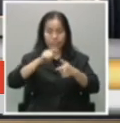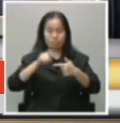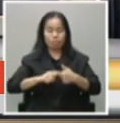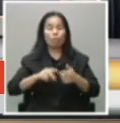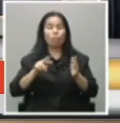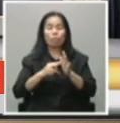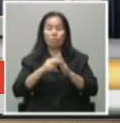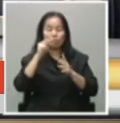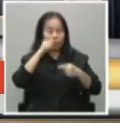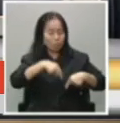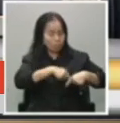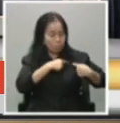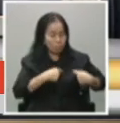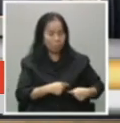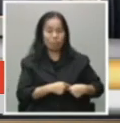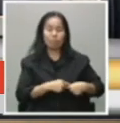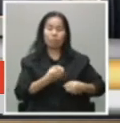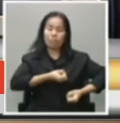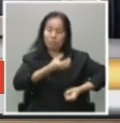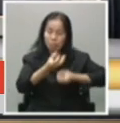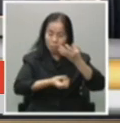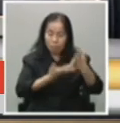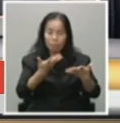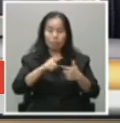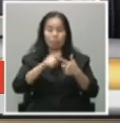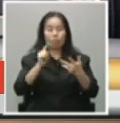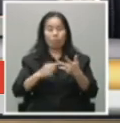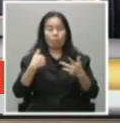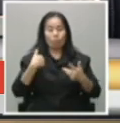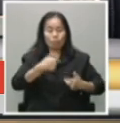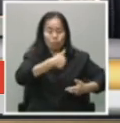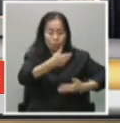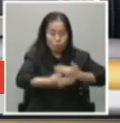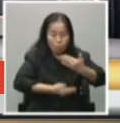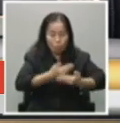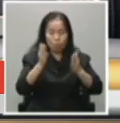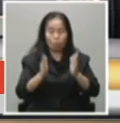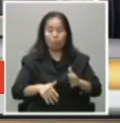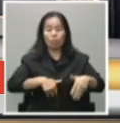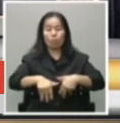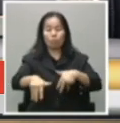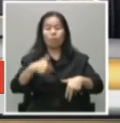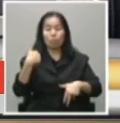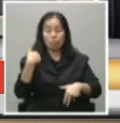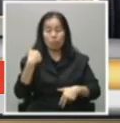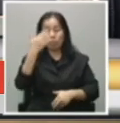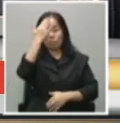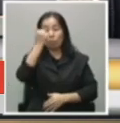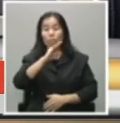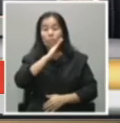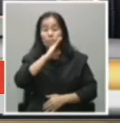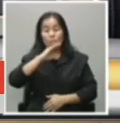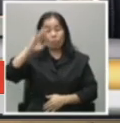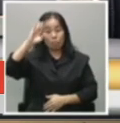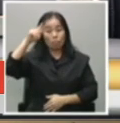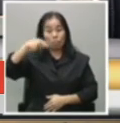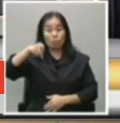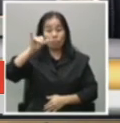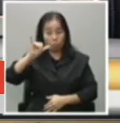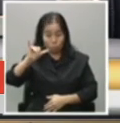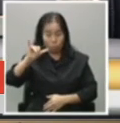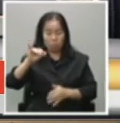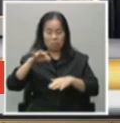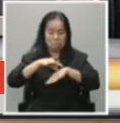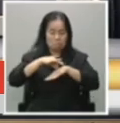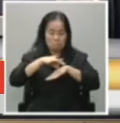ละทุ่มเทแล้วก็ต้องมีความเห็นอกเห็นใจประชาชนถ้าหากพลเอกประยุทธ์นะคะไม่ยึดติดกับตำ